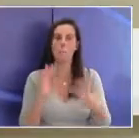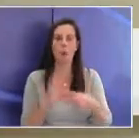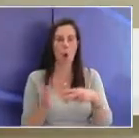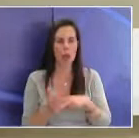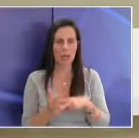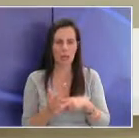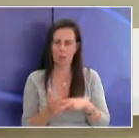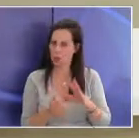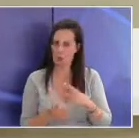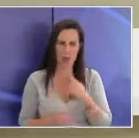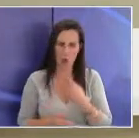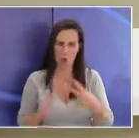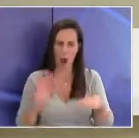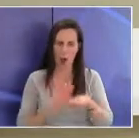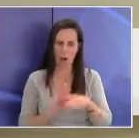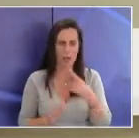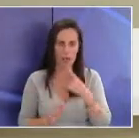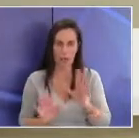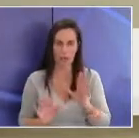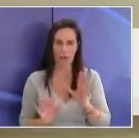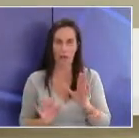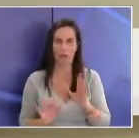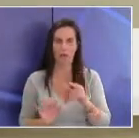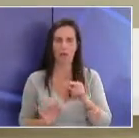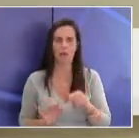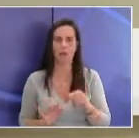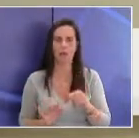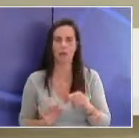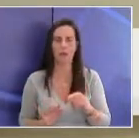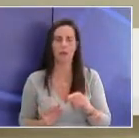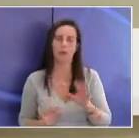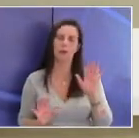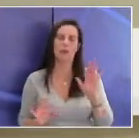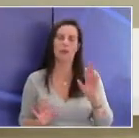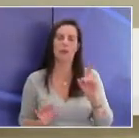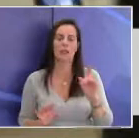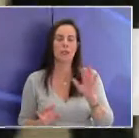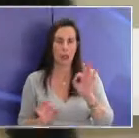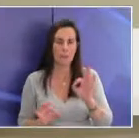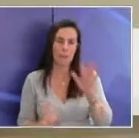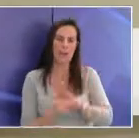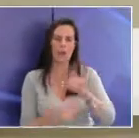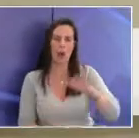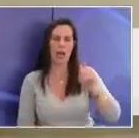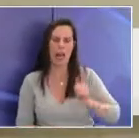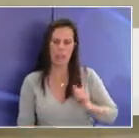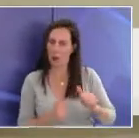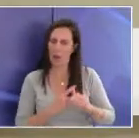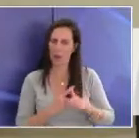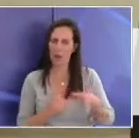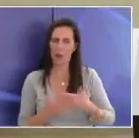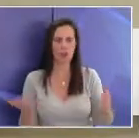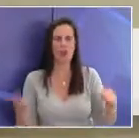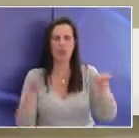צרים, שהמשמעות שלו, ואני אגיד את זה במילה הכי בוטה, זה לדפוק את אלה שמשרתים פעמיים. פעם אחת, בגלל